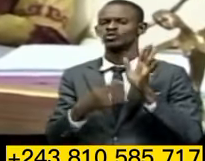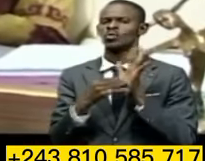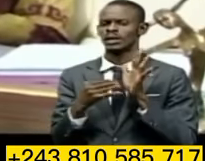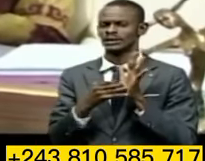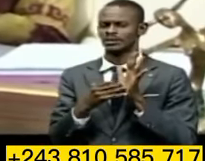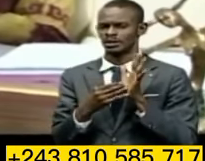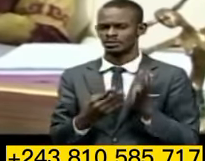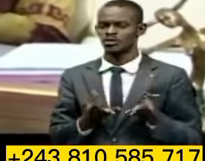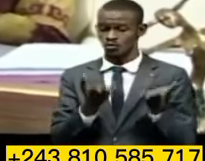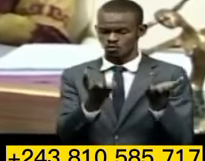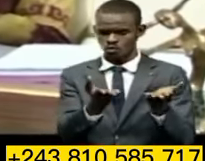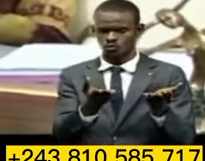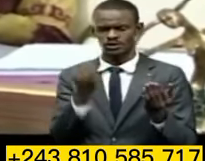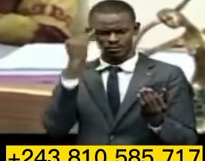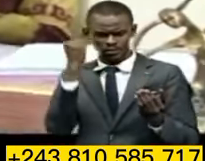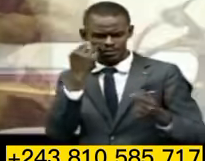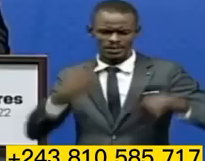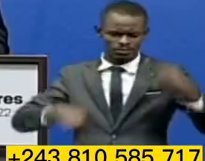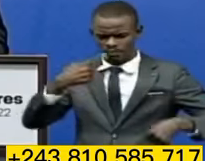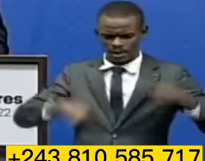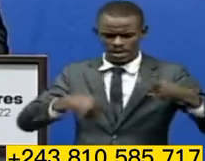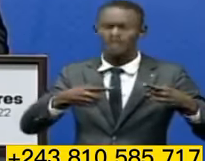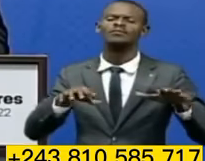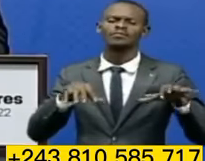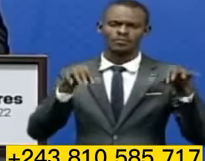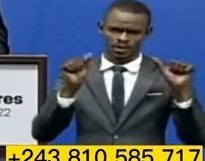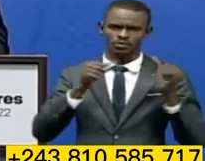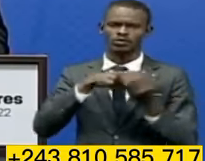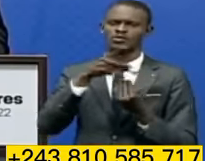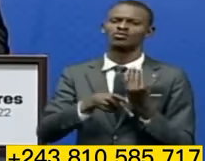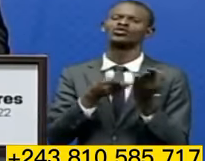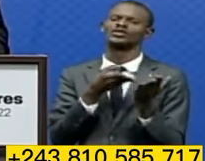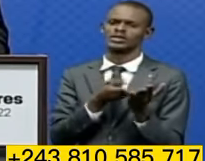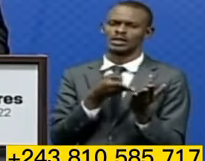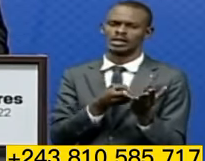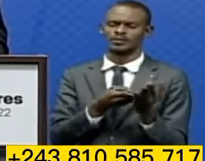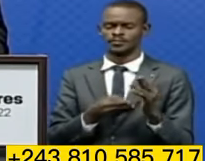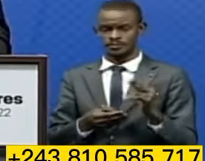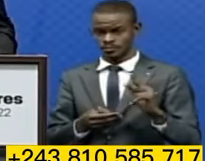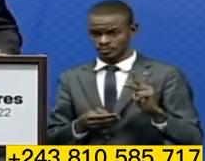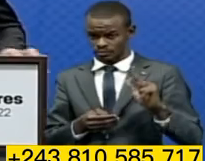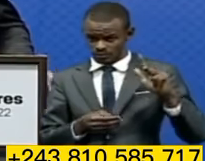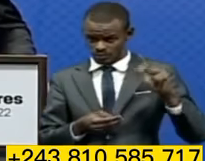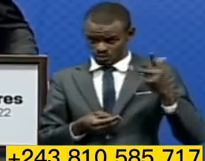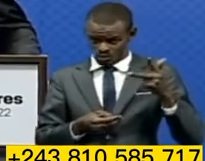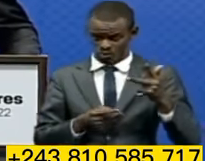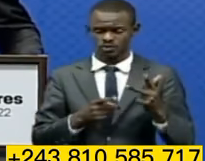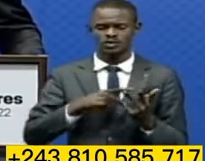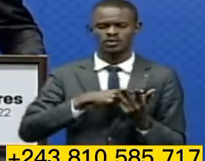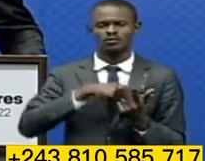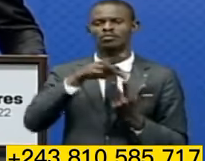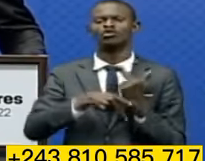Après débat et délibération, le Conseil a adopté ce projet d'ordonnance-loi. Projet de politique